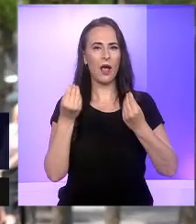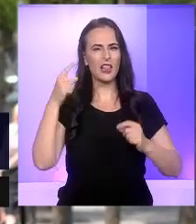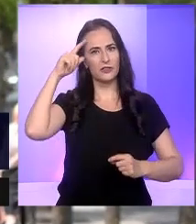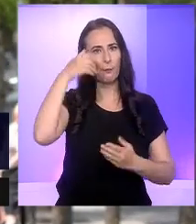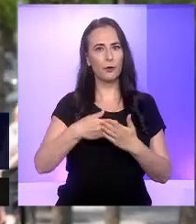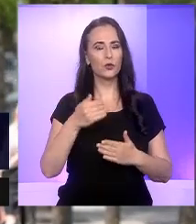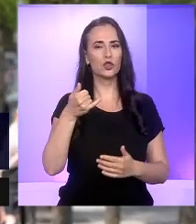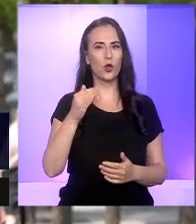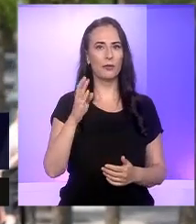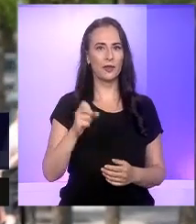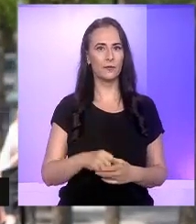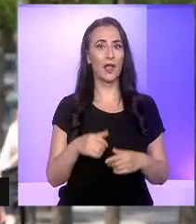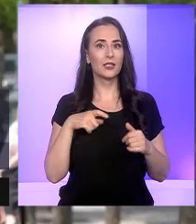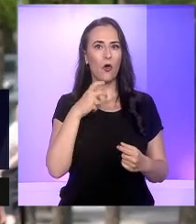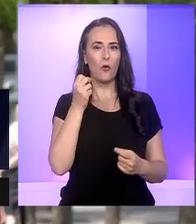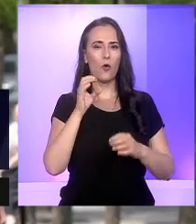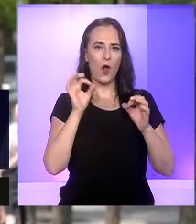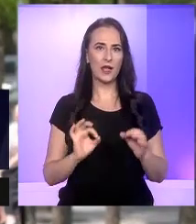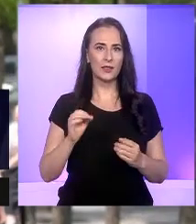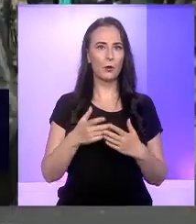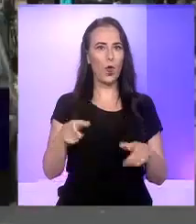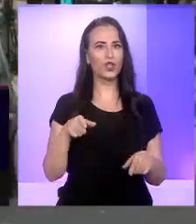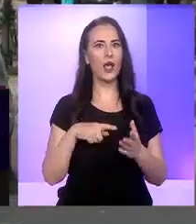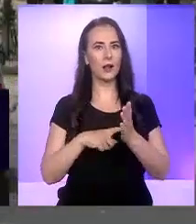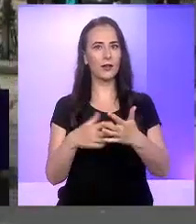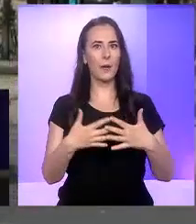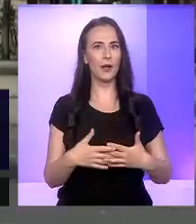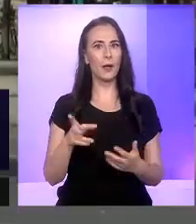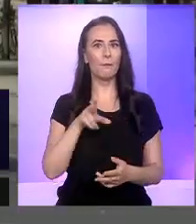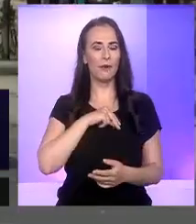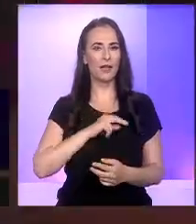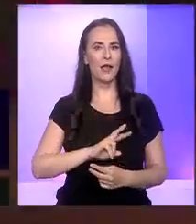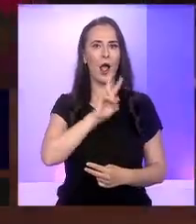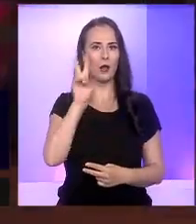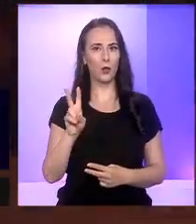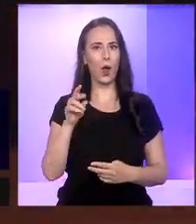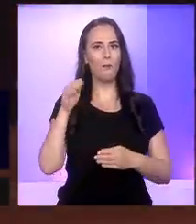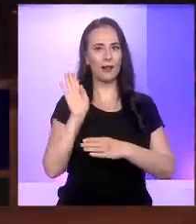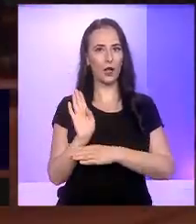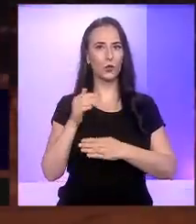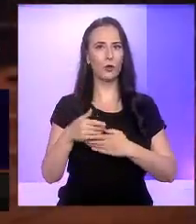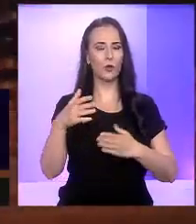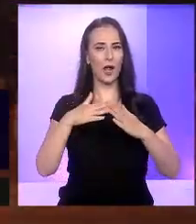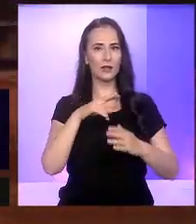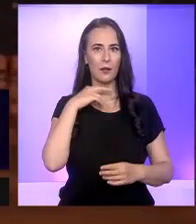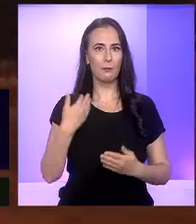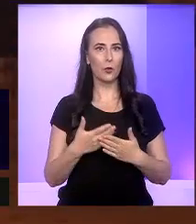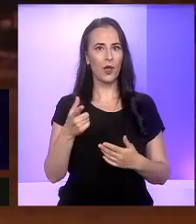discuții și mai dificile pentru Joe Biden. Este de altfel și o ocazie să le arate americanilor că merită al doilea mandat la